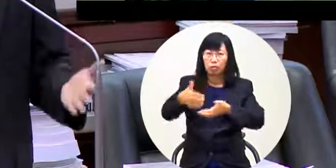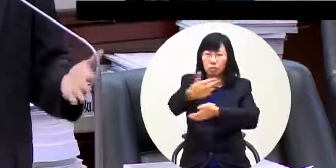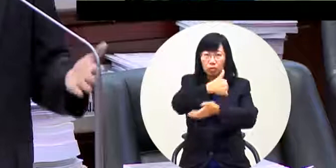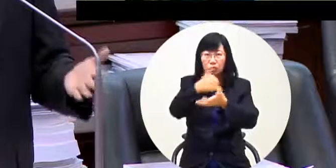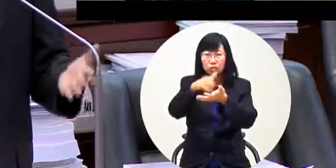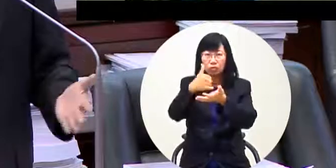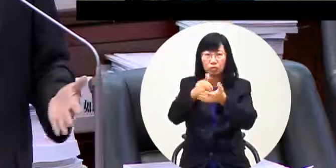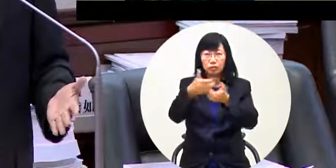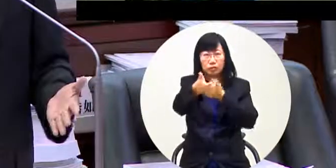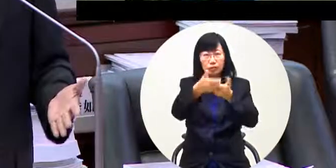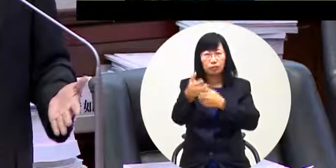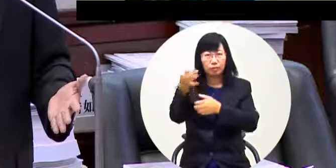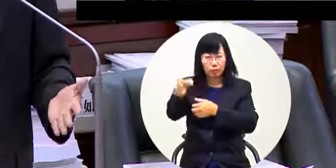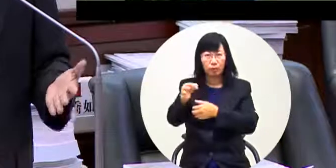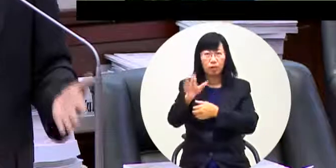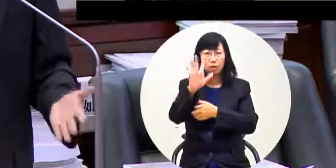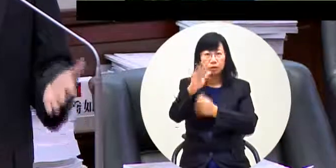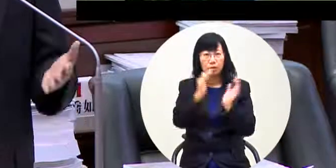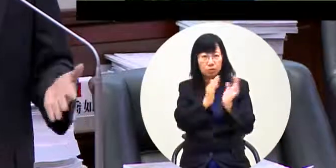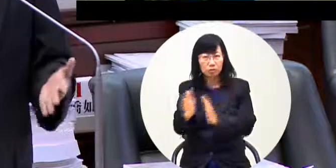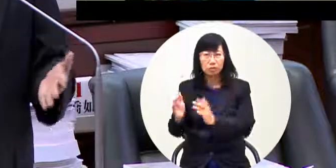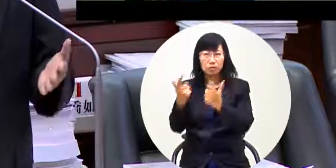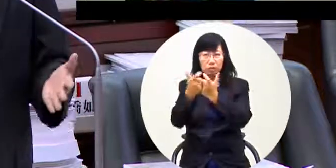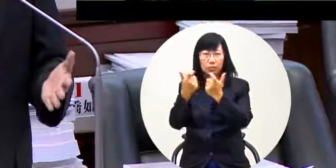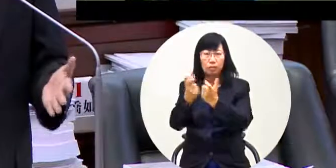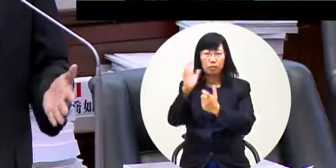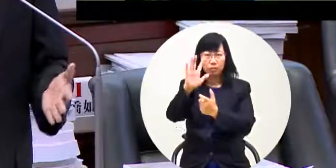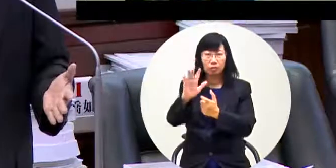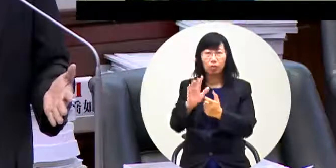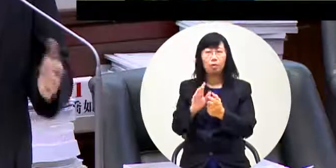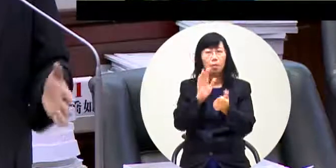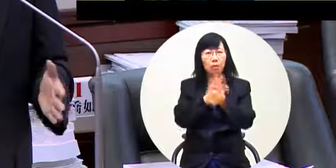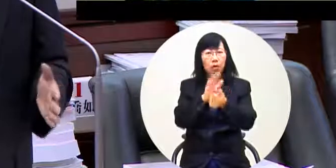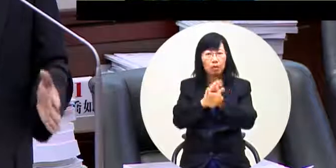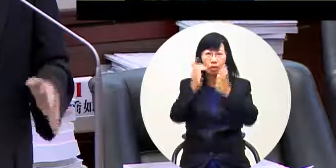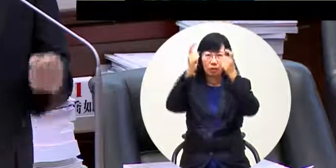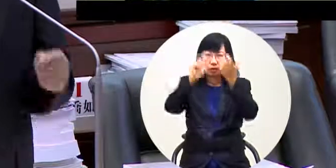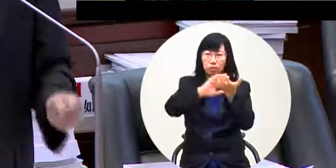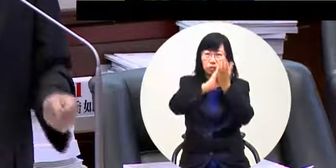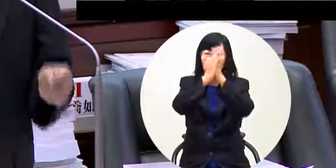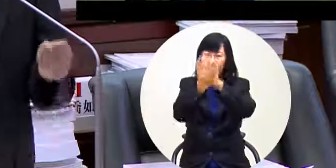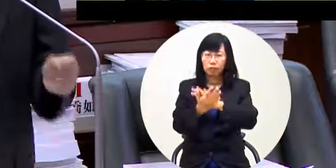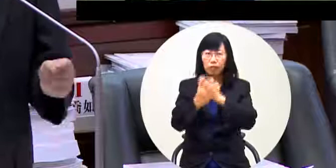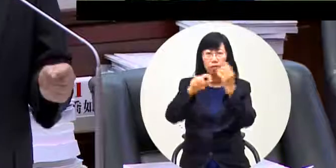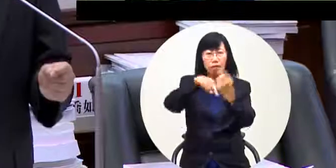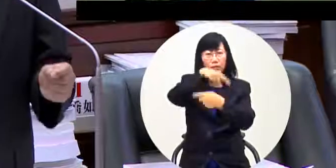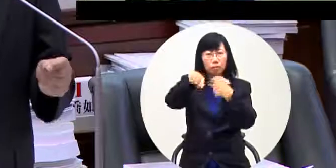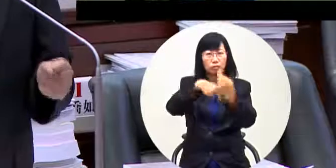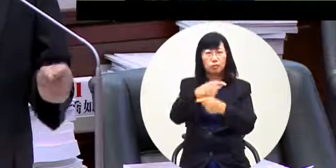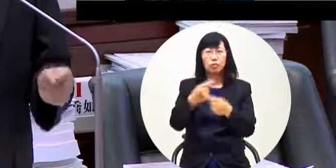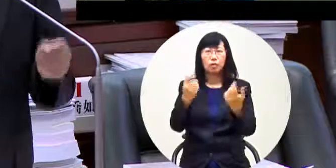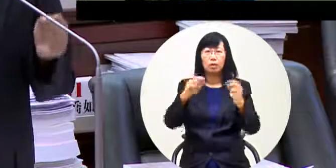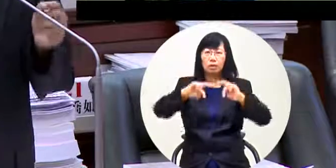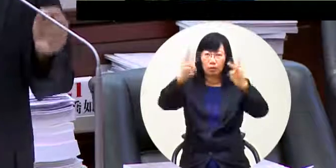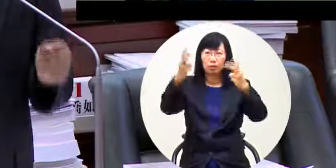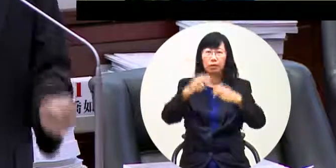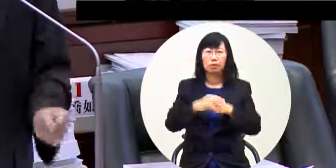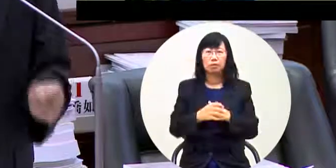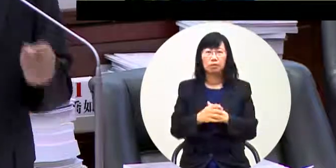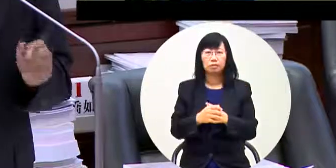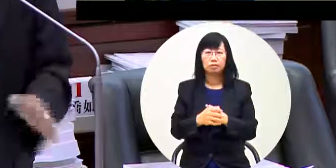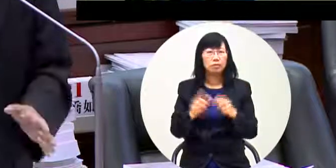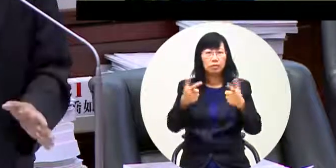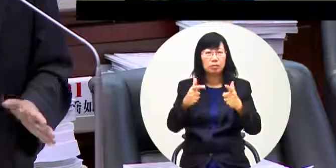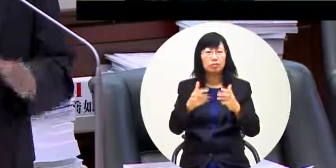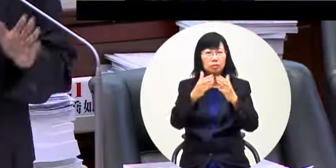这个城市需要翻转，我们真的需要很多的钱。这个钱我们不是要炒糖，我们是要给这